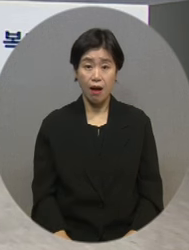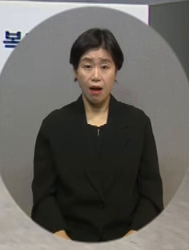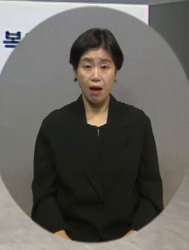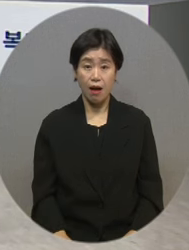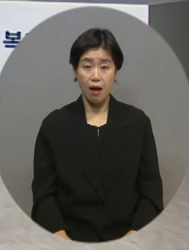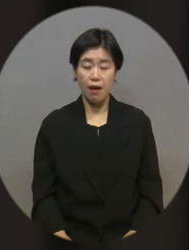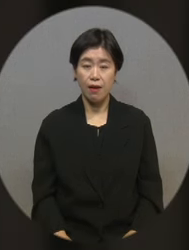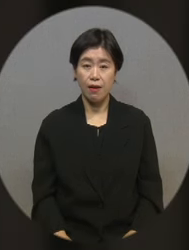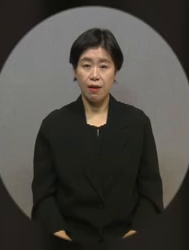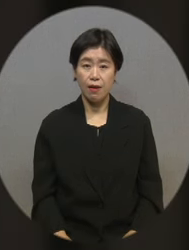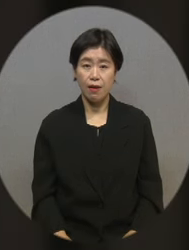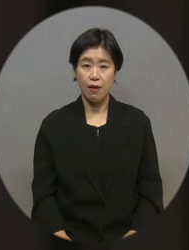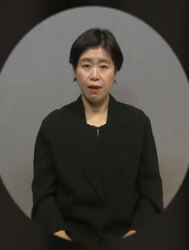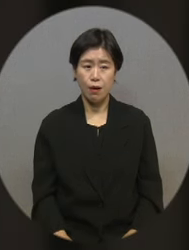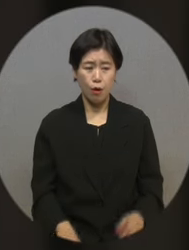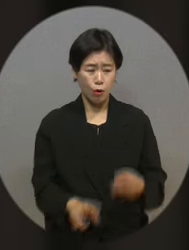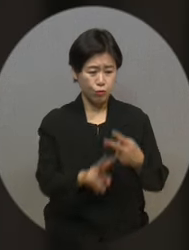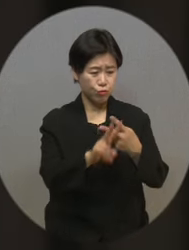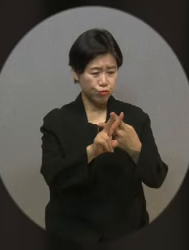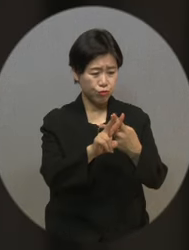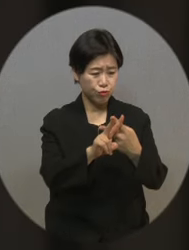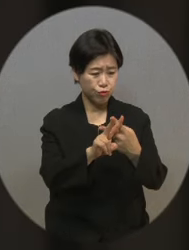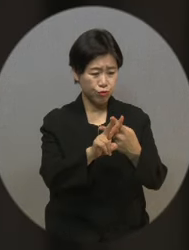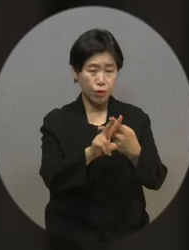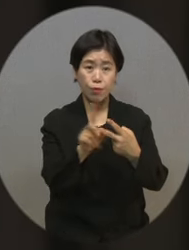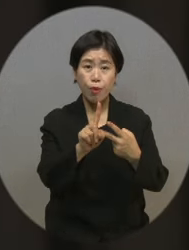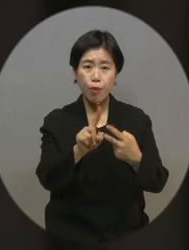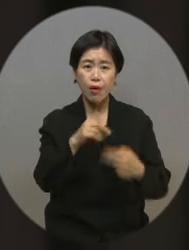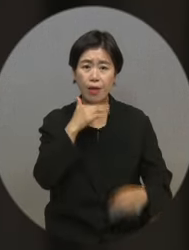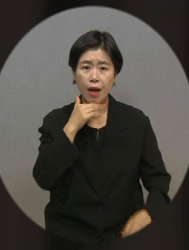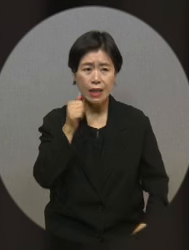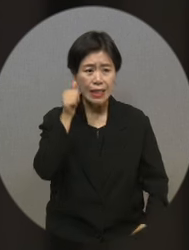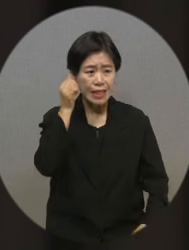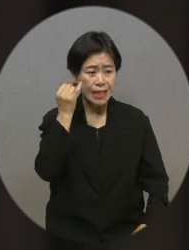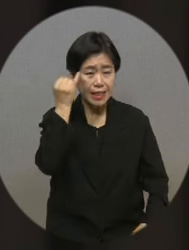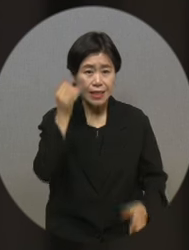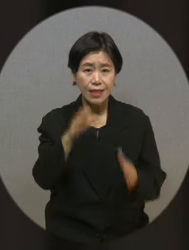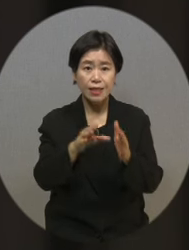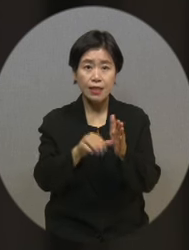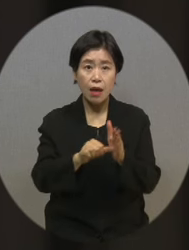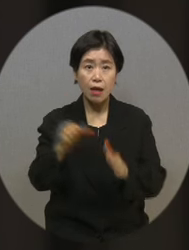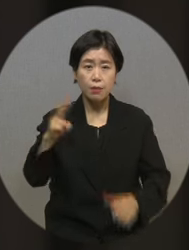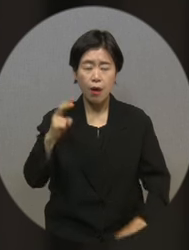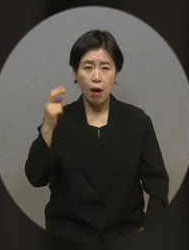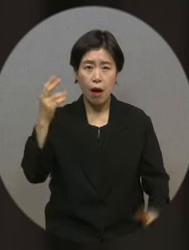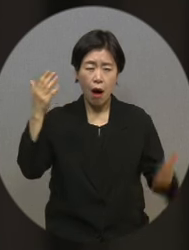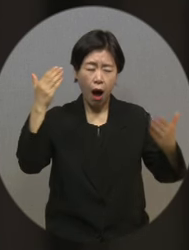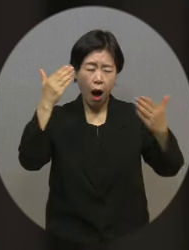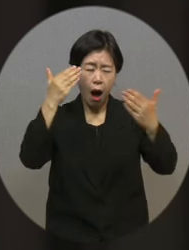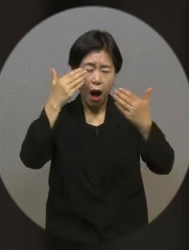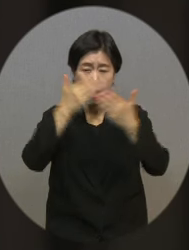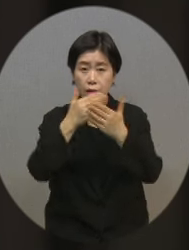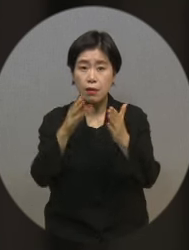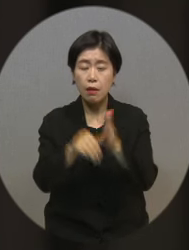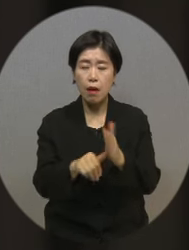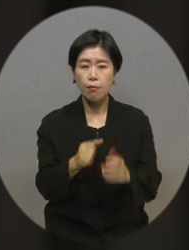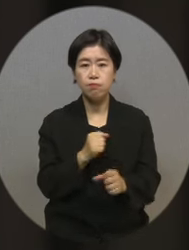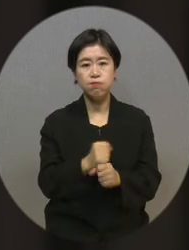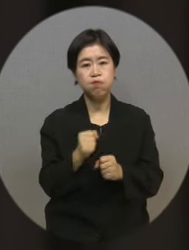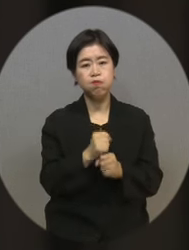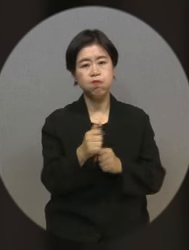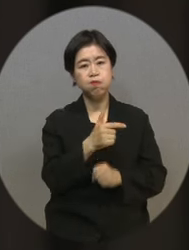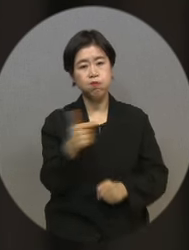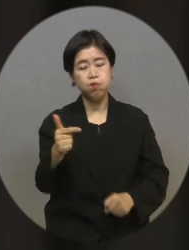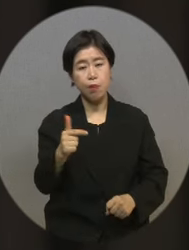중2 때면 지금 한마디로 한참 사춘기더라. 앞이 보이지 않았을 때그 당혹감,